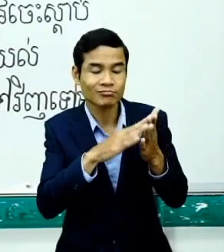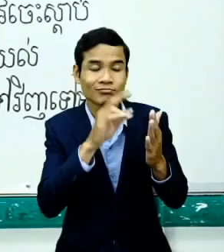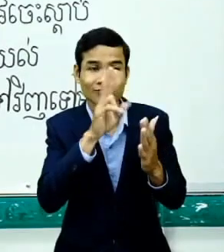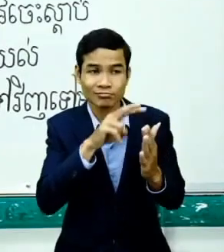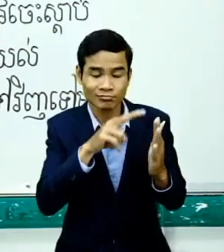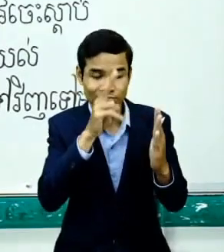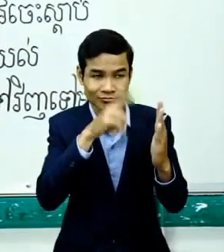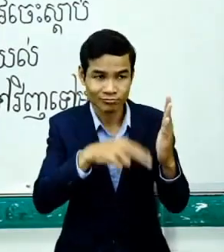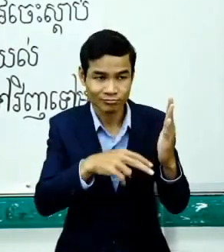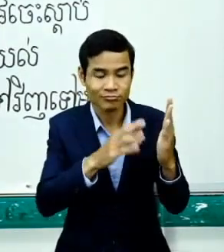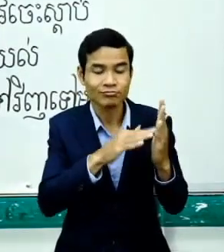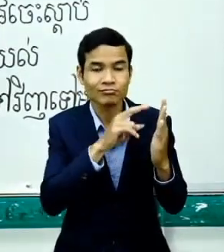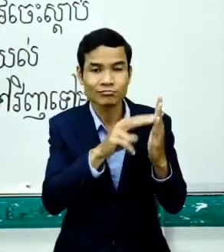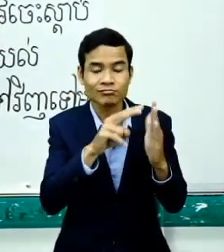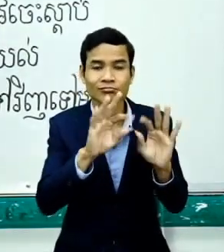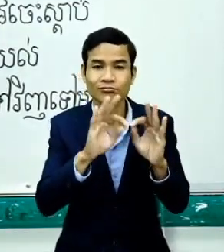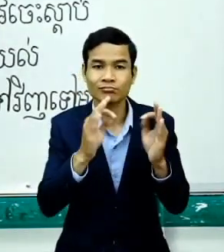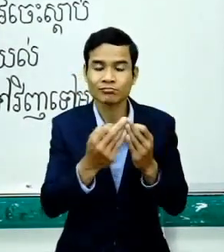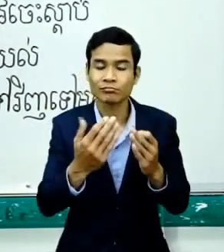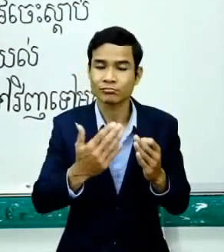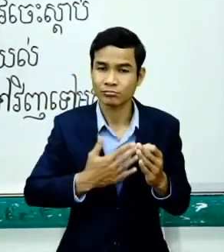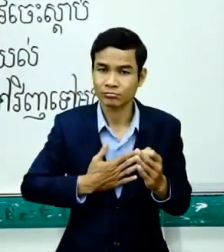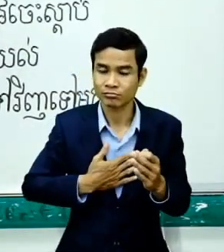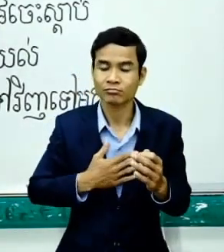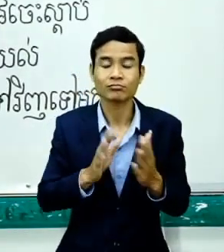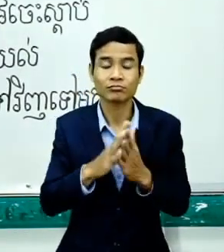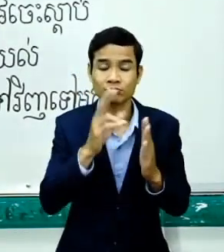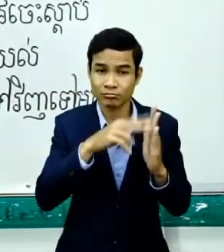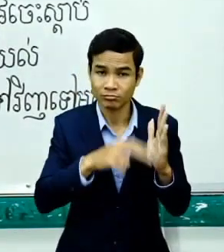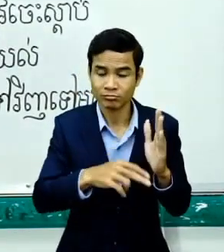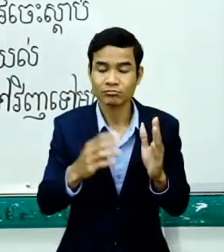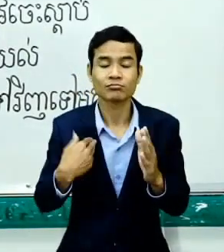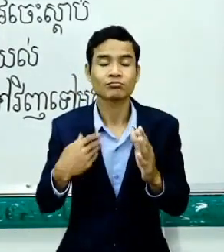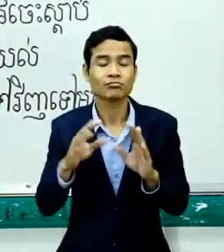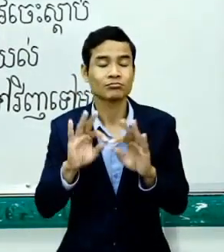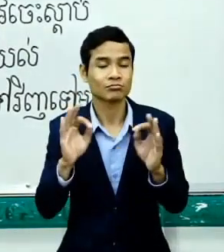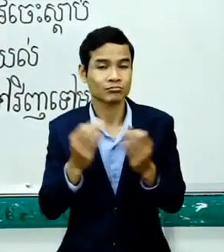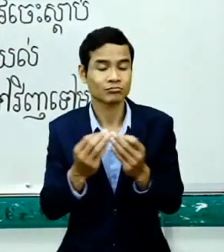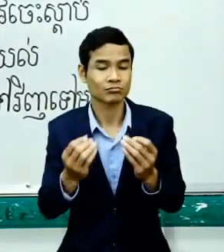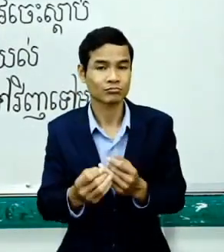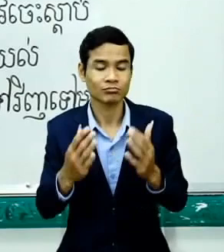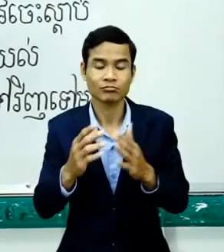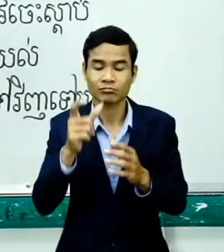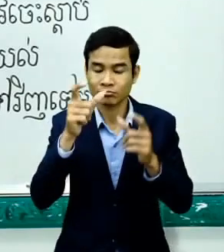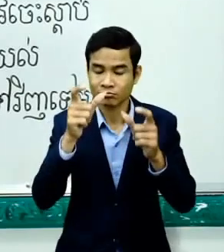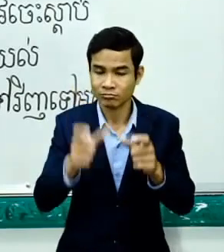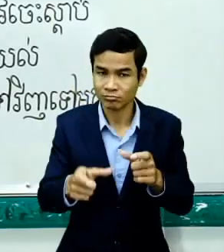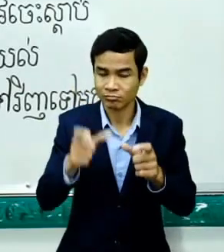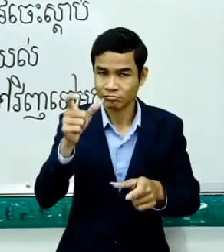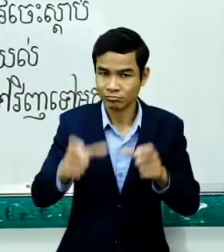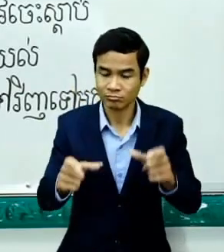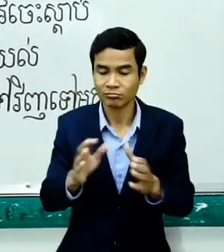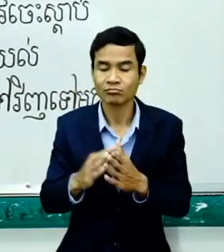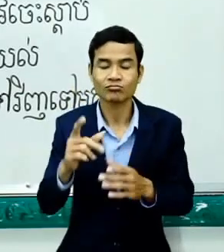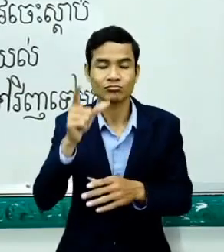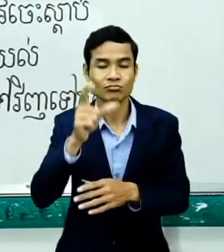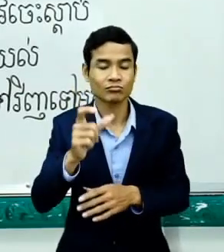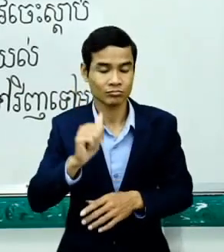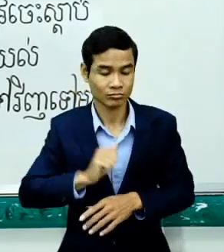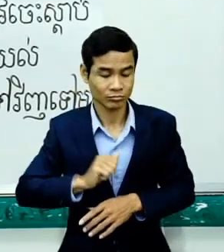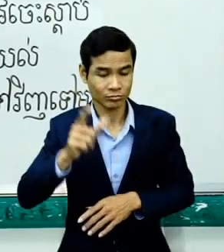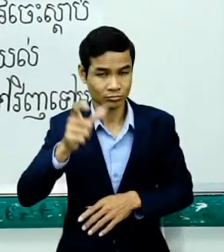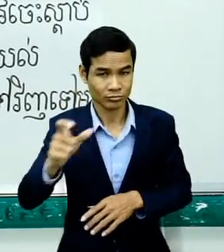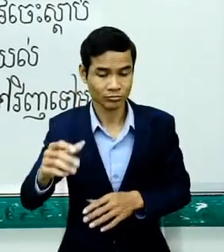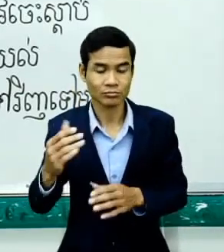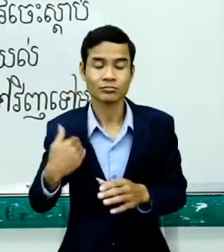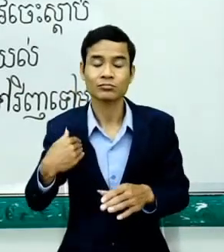xà khnhóm miên sợ mà chết chi tràn nè chả hai mình nè mình nè miên phi đặc cách riêng riêng khluôn